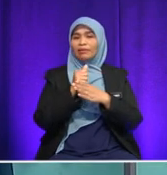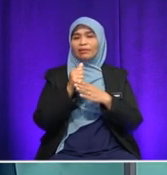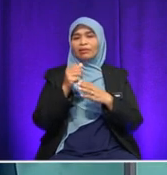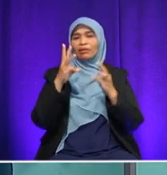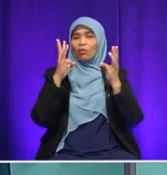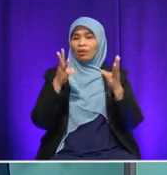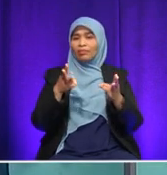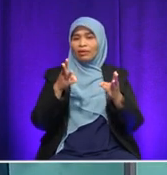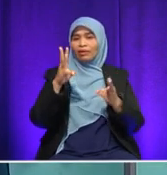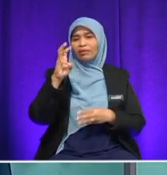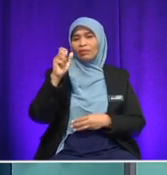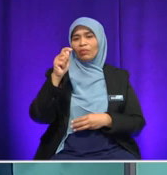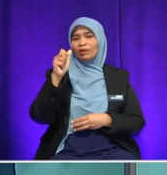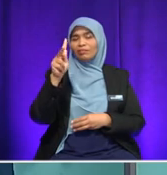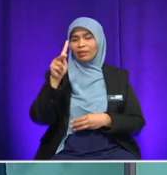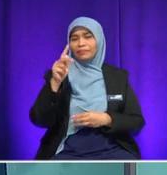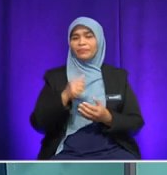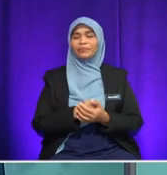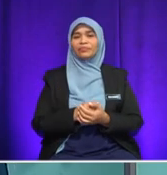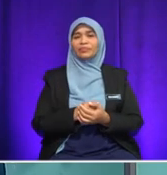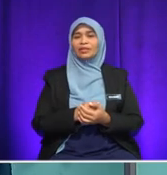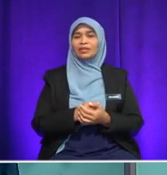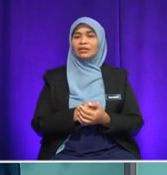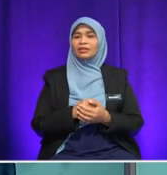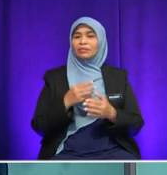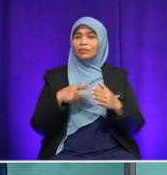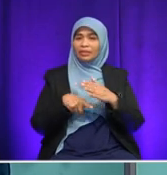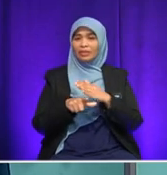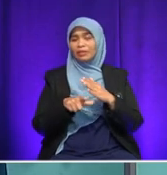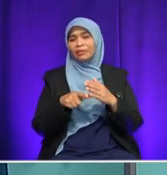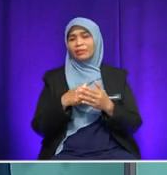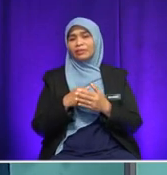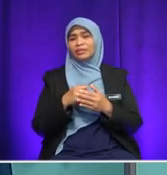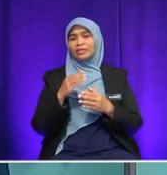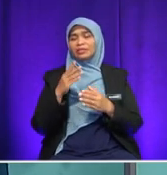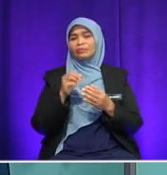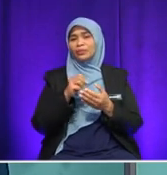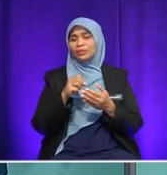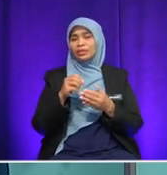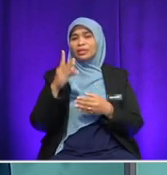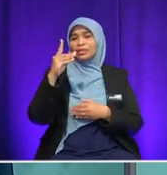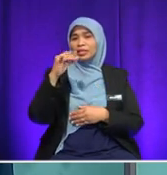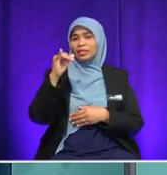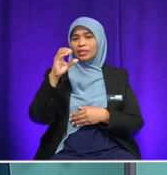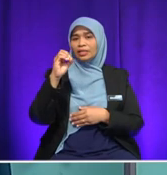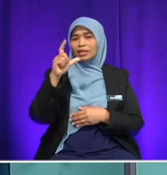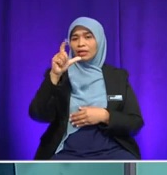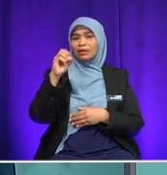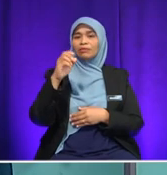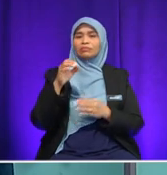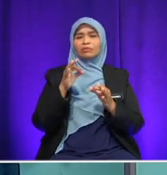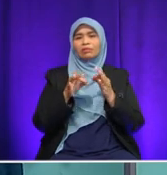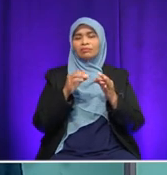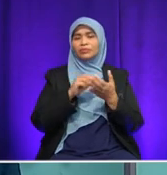ada watak dua ataupun lebih watak yang terlibat dalam cerpen ataupun dalam satu-satu karya dipanggil sebagai dialog. Tapi kalau dalam bentuk